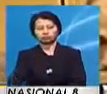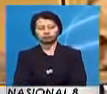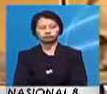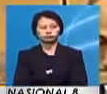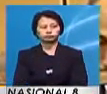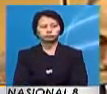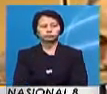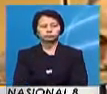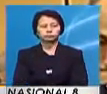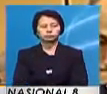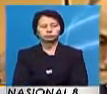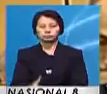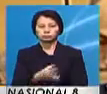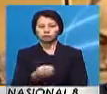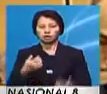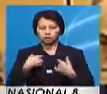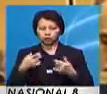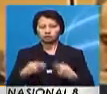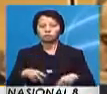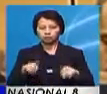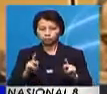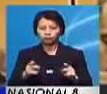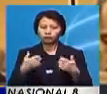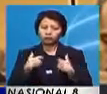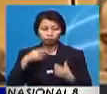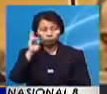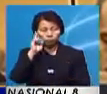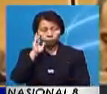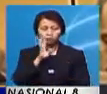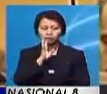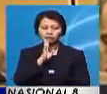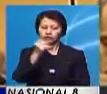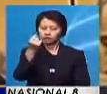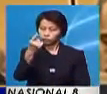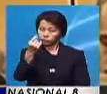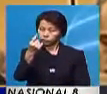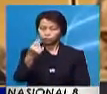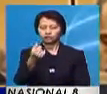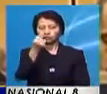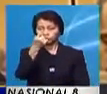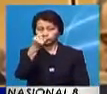Malah ada ruang. Seperti mana yang saya kata tadi,